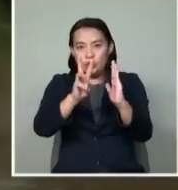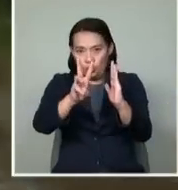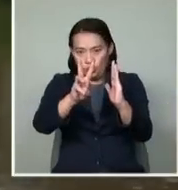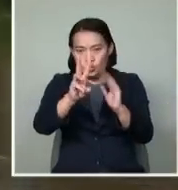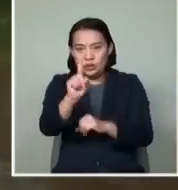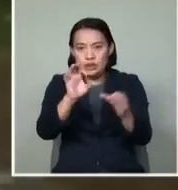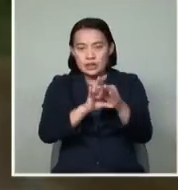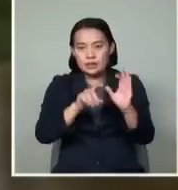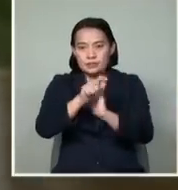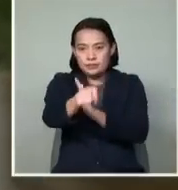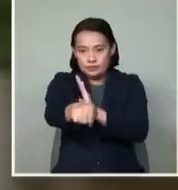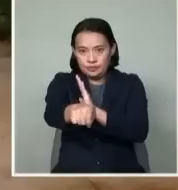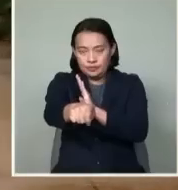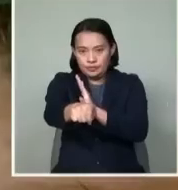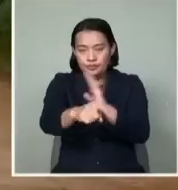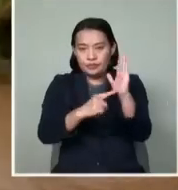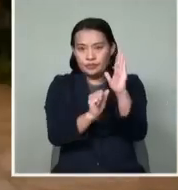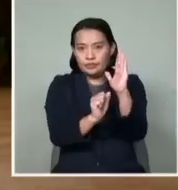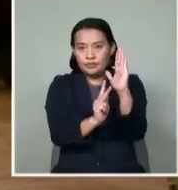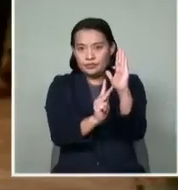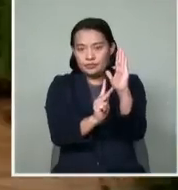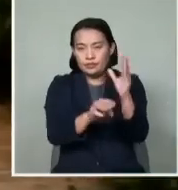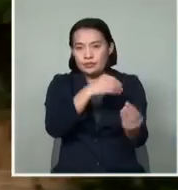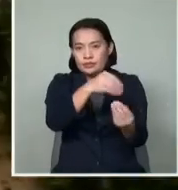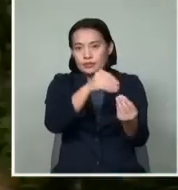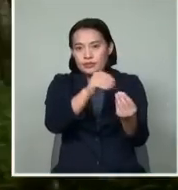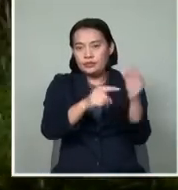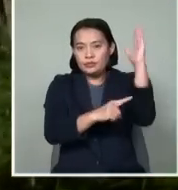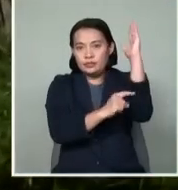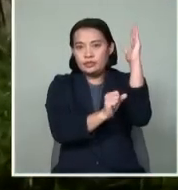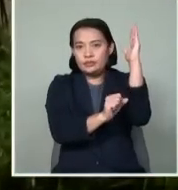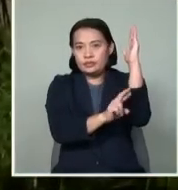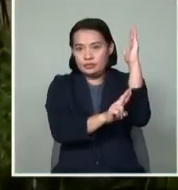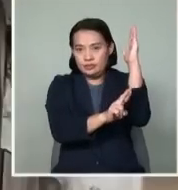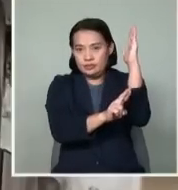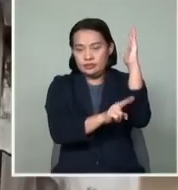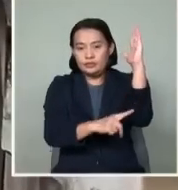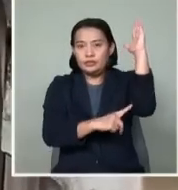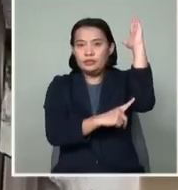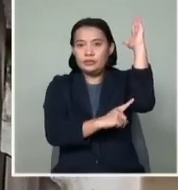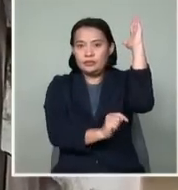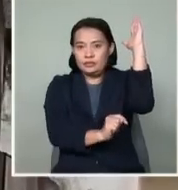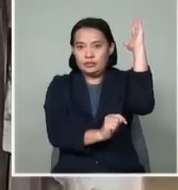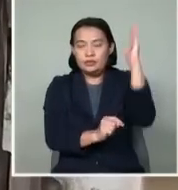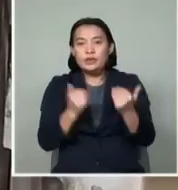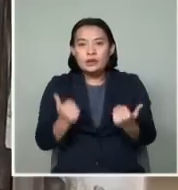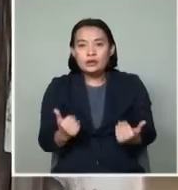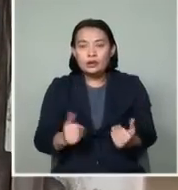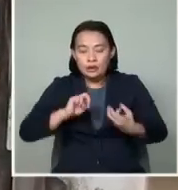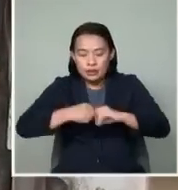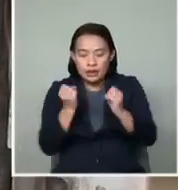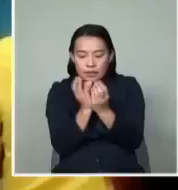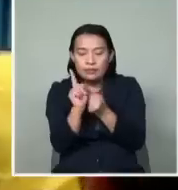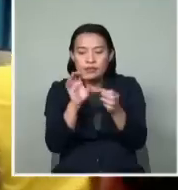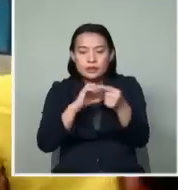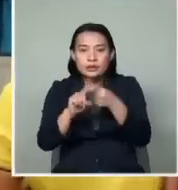มทั้งที่นครราชสีมาสระแก้วฉะเชิงเทราสุราษฎร์ธานีและจังหวัดตรังค่ะแล้วก็ยังมีผลกระทบถึงจังหวัดสตูลด้